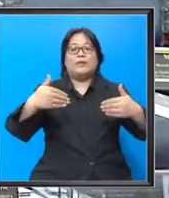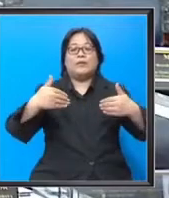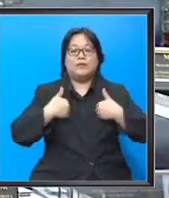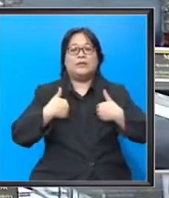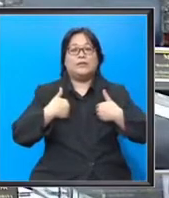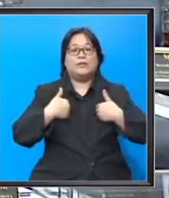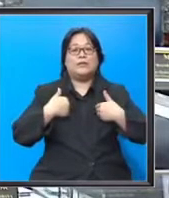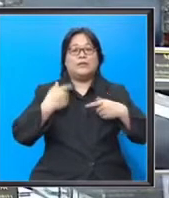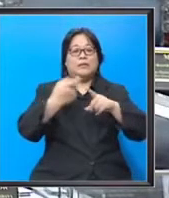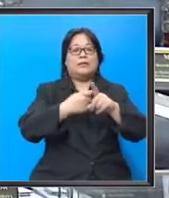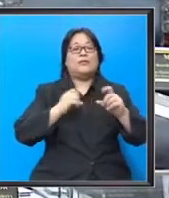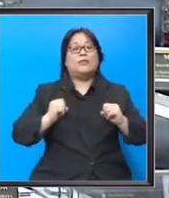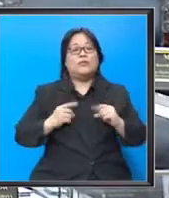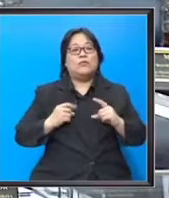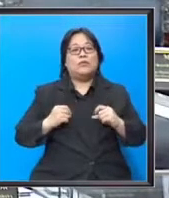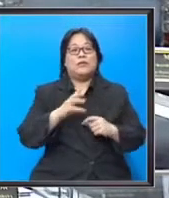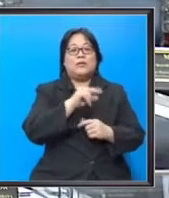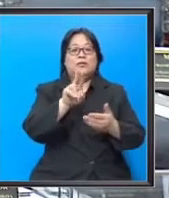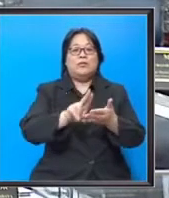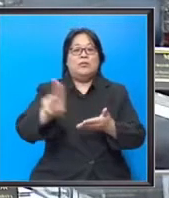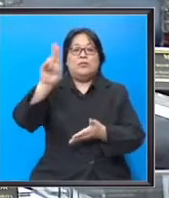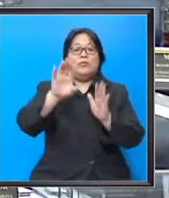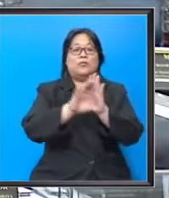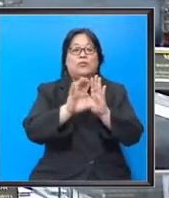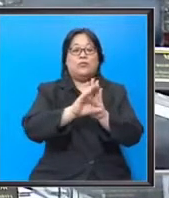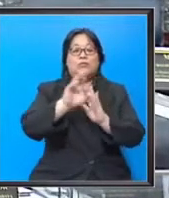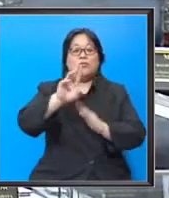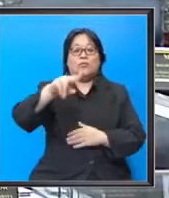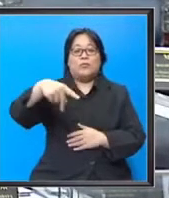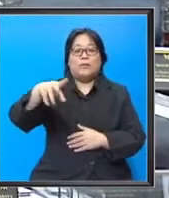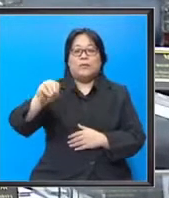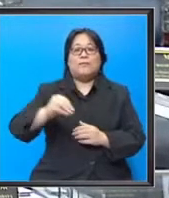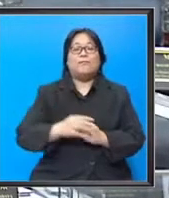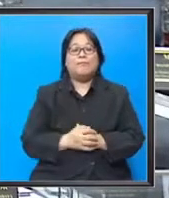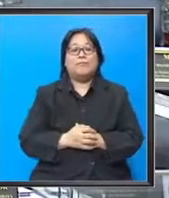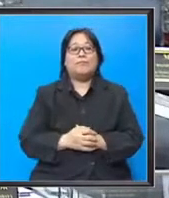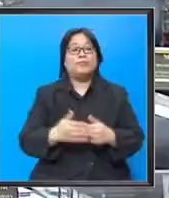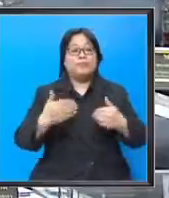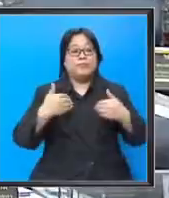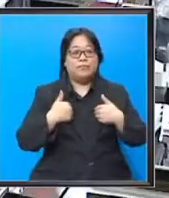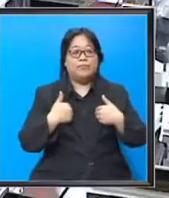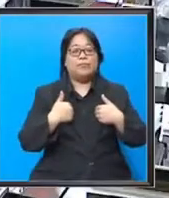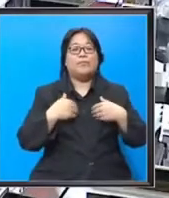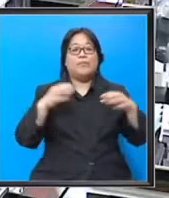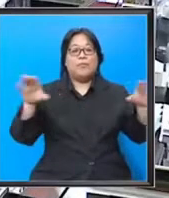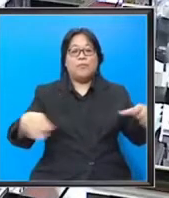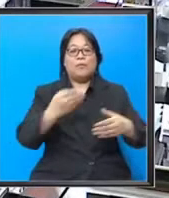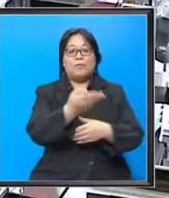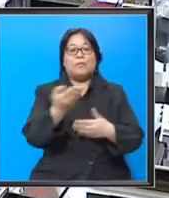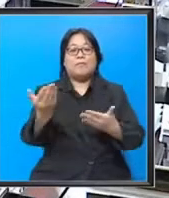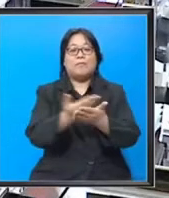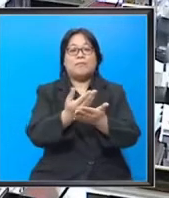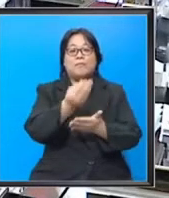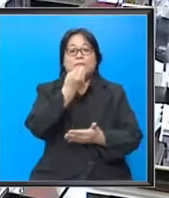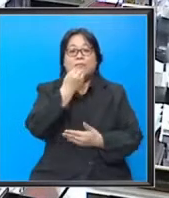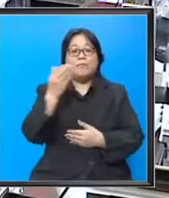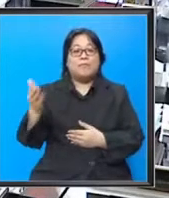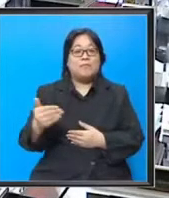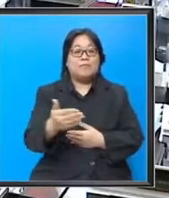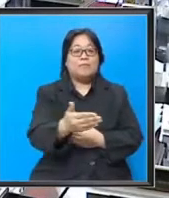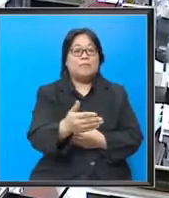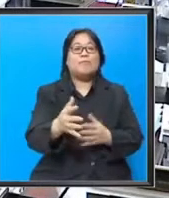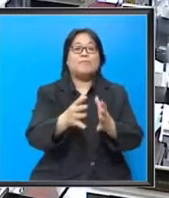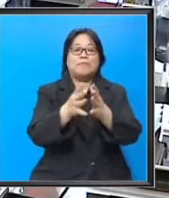ada dikeluarkan oleh pihak swasta dan juga Ini mesti seperti UGM dengan adanya keluaran-keluaran Bahru makanan ikan yang banyak